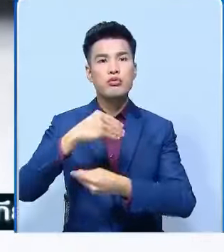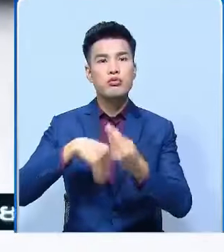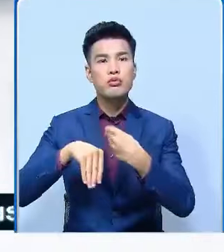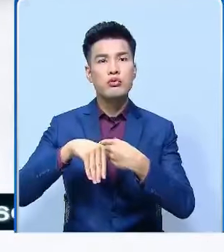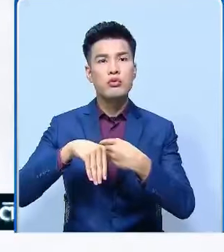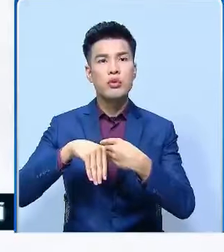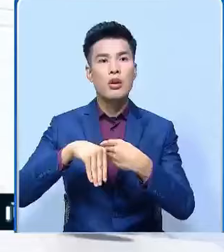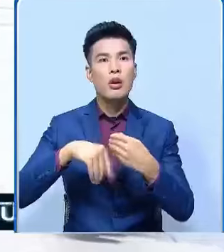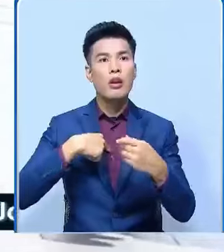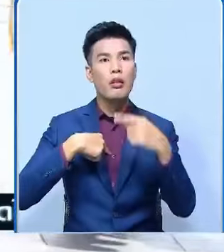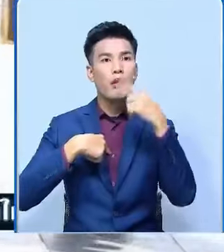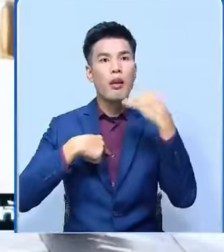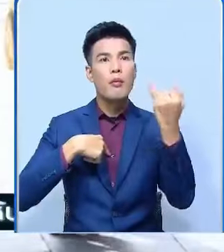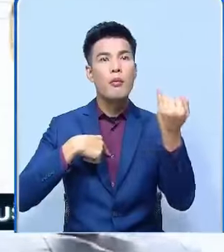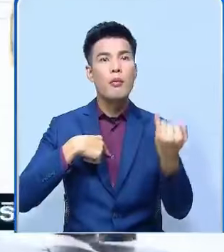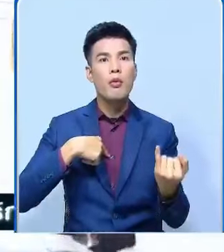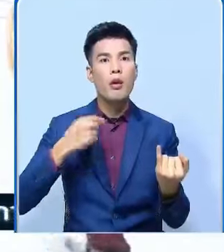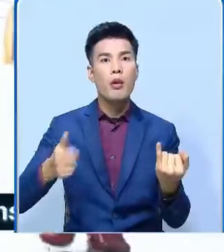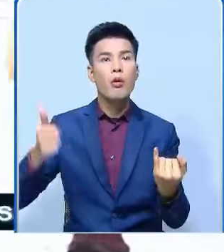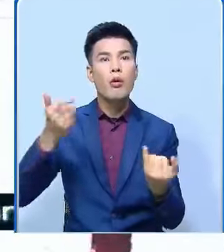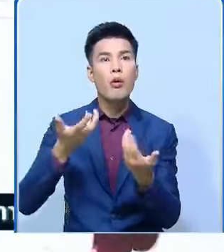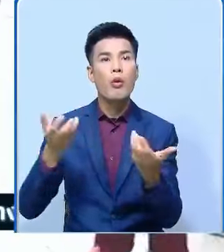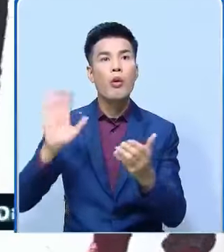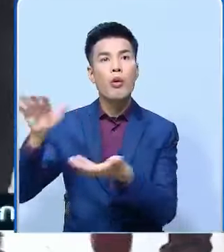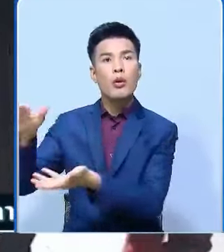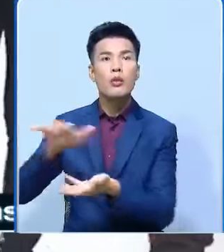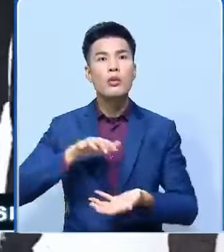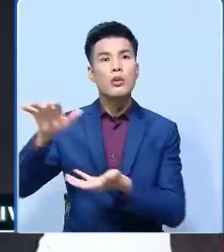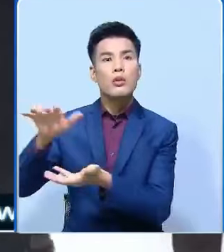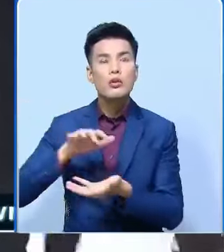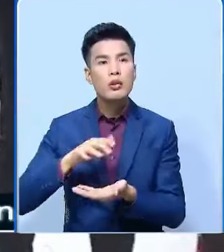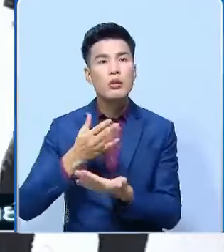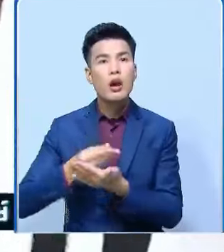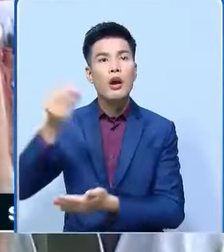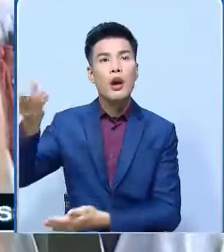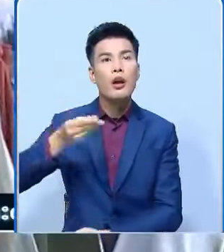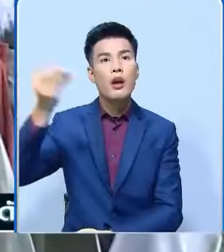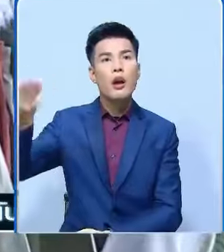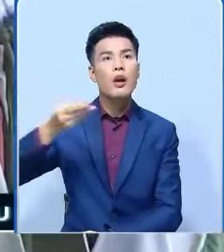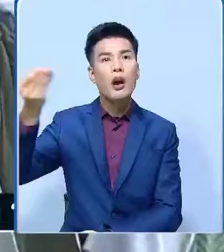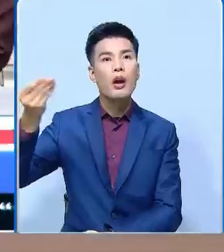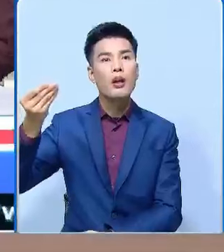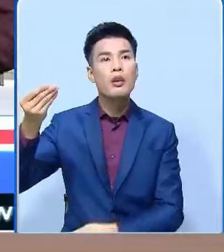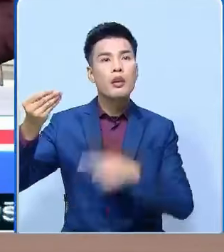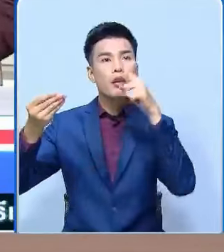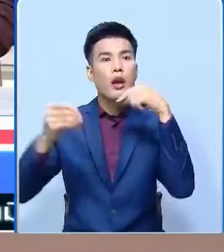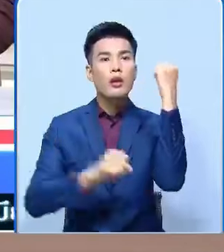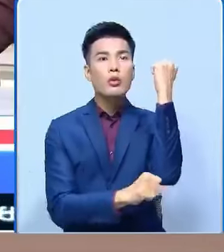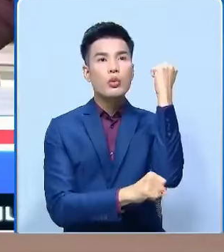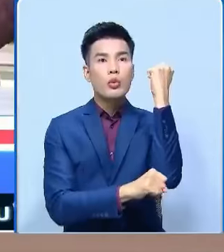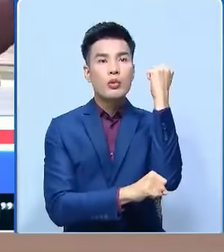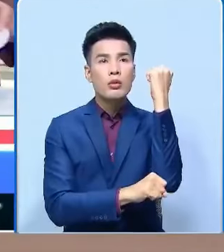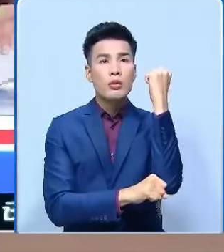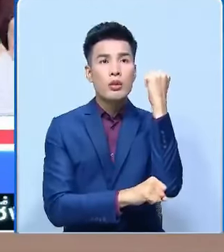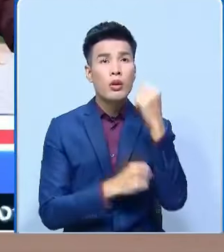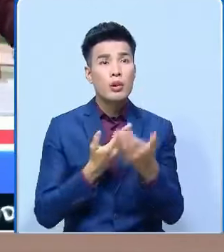ายเป็นเราตกเป็นเมืองขึ้นของเขาใช้ของก็ของของเขาพอไปซื้อของเขาเอาเงินให้ใครก็เอาเงินให้เขา คือจะบังคับบอกว่าอย่าซื้อของ